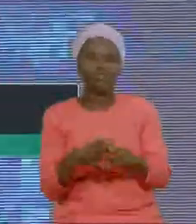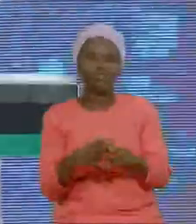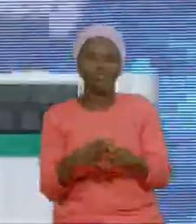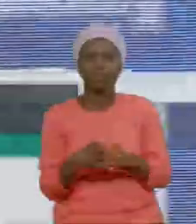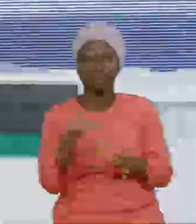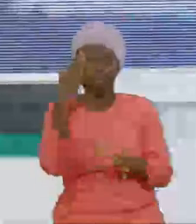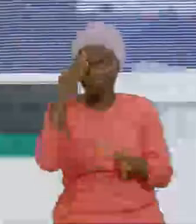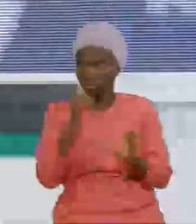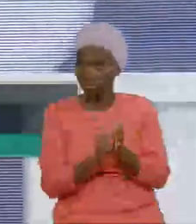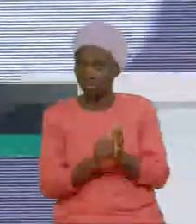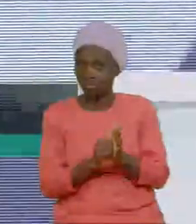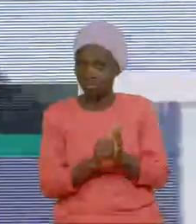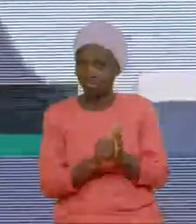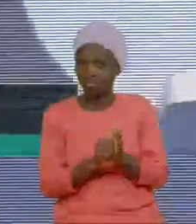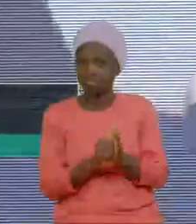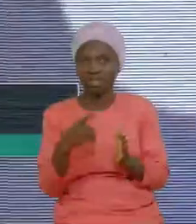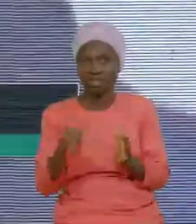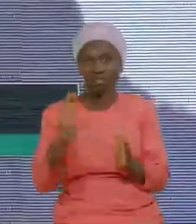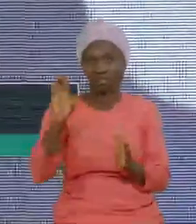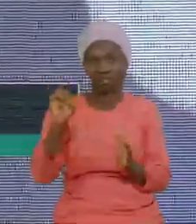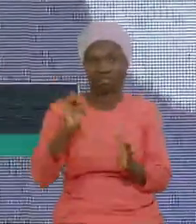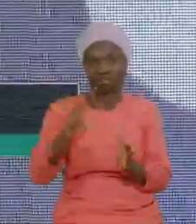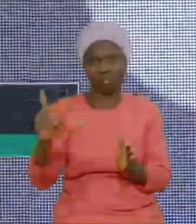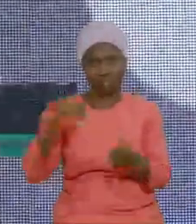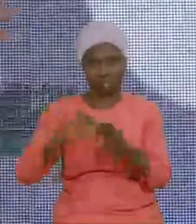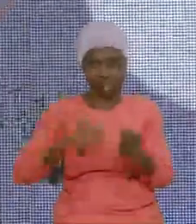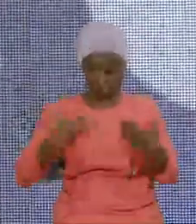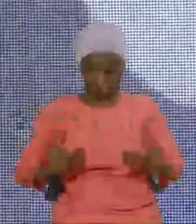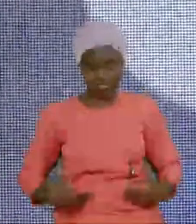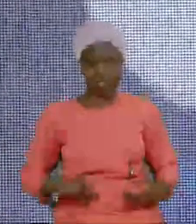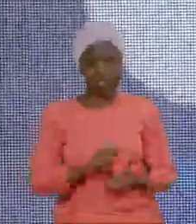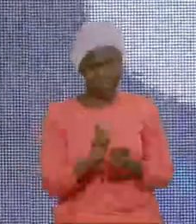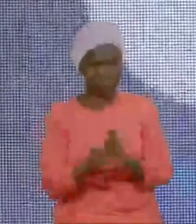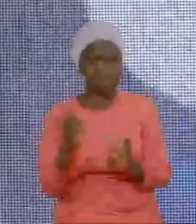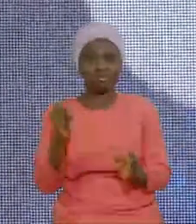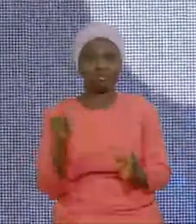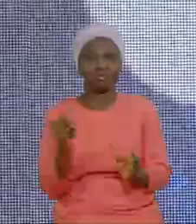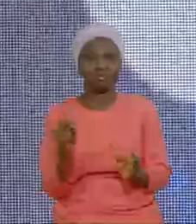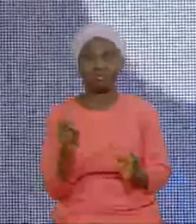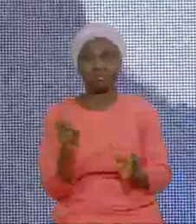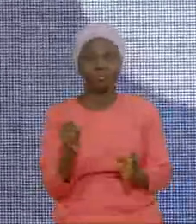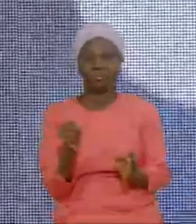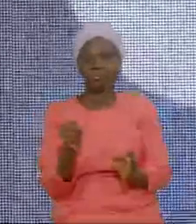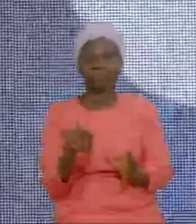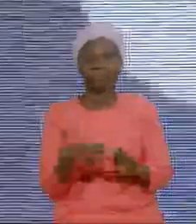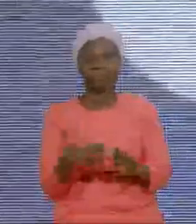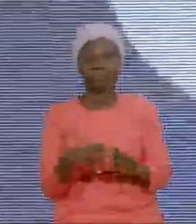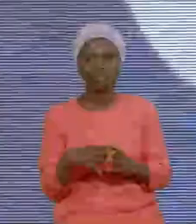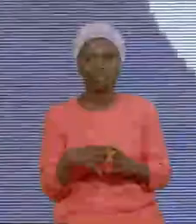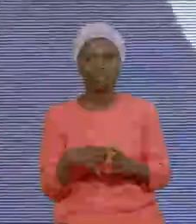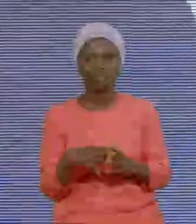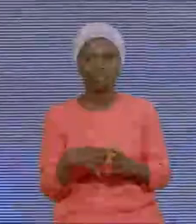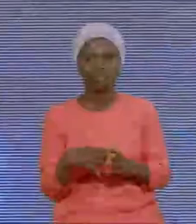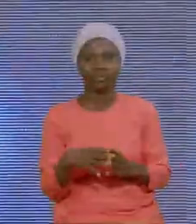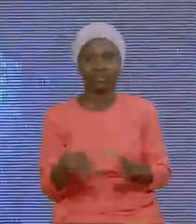know that the cells in our body change, the cells change. Est-ce que vous savez que les cellules de nos corps changent? As